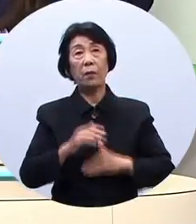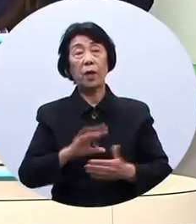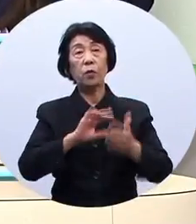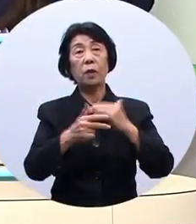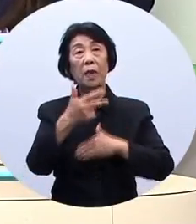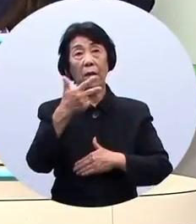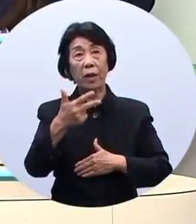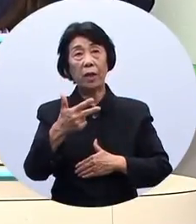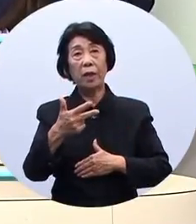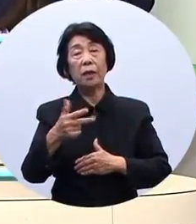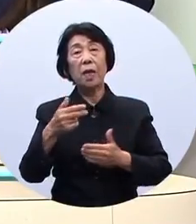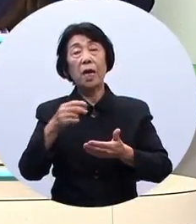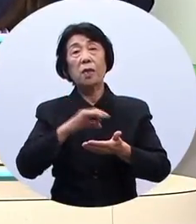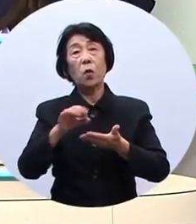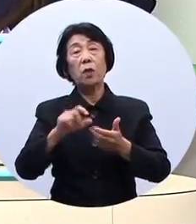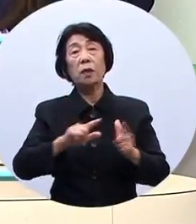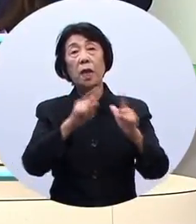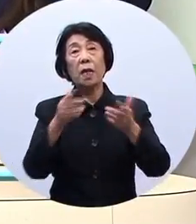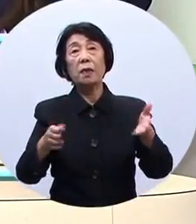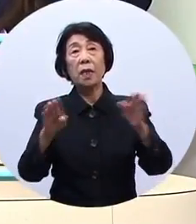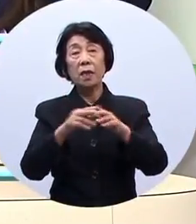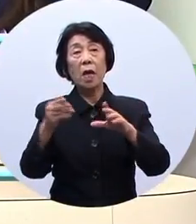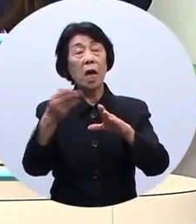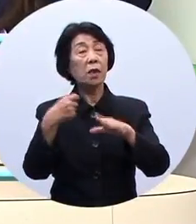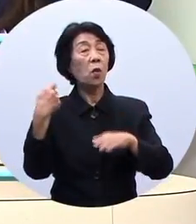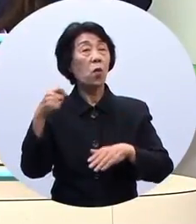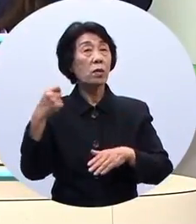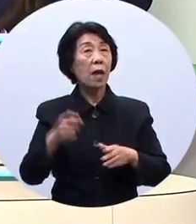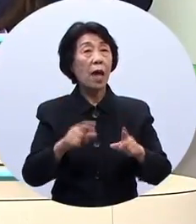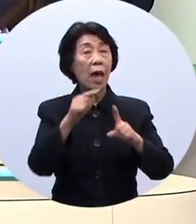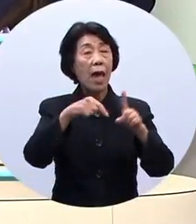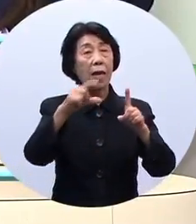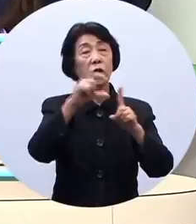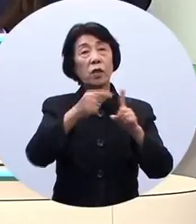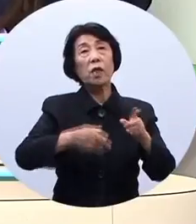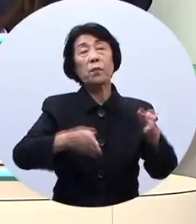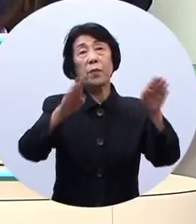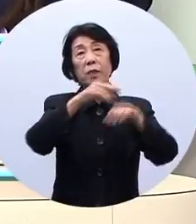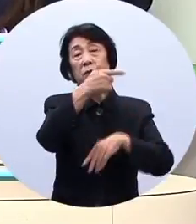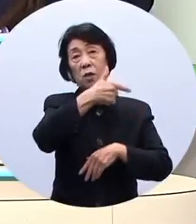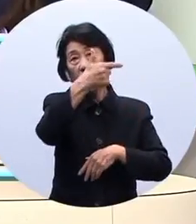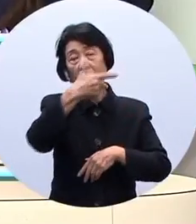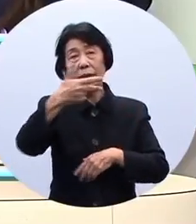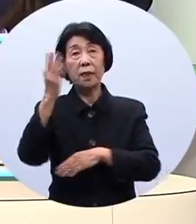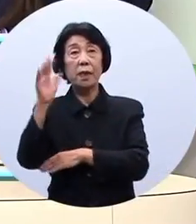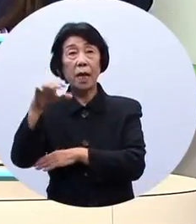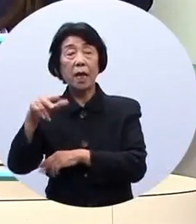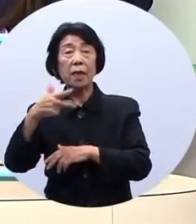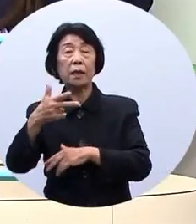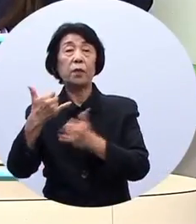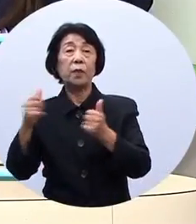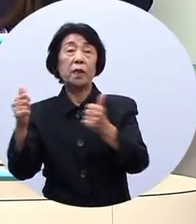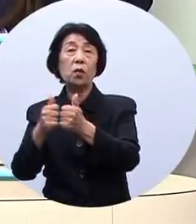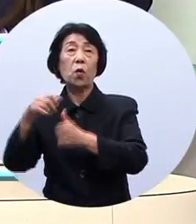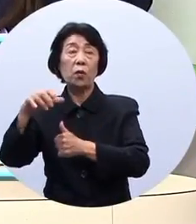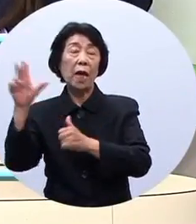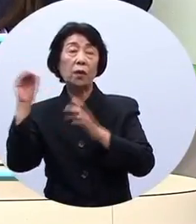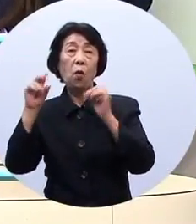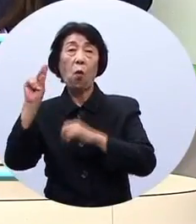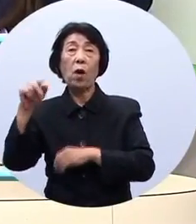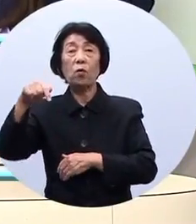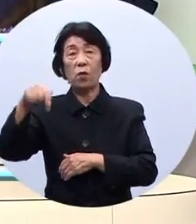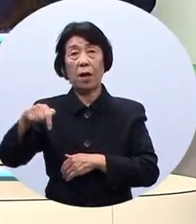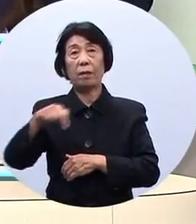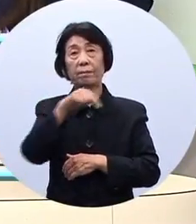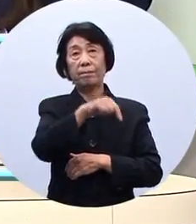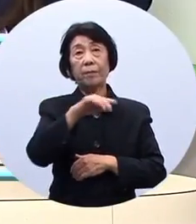沢市消費生活センターは湘南 ND ビル6階市役所市民相談情報館の中にあ